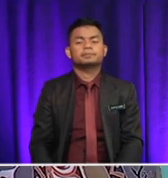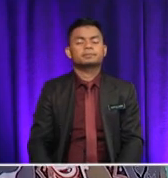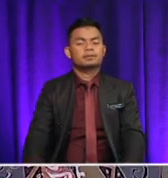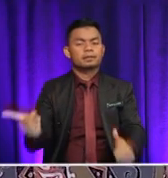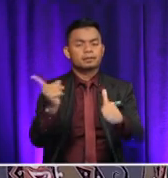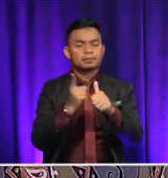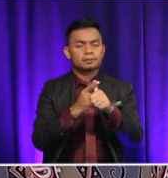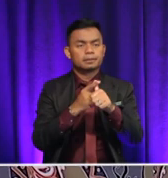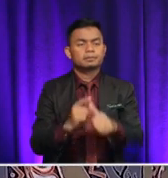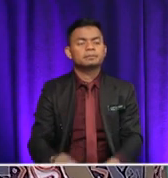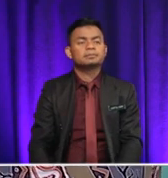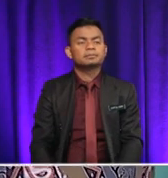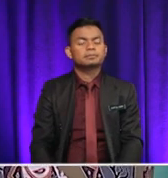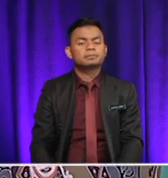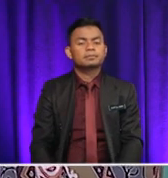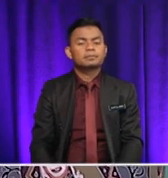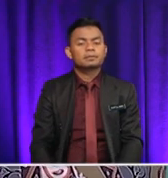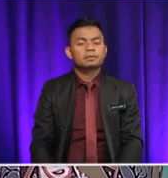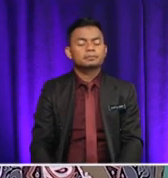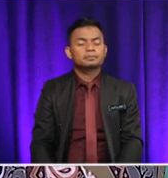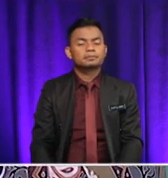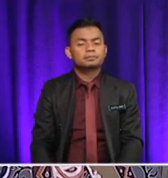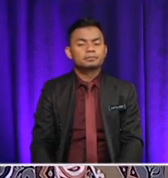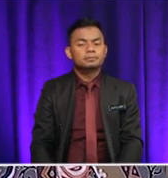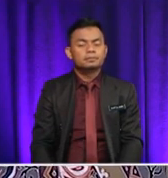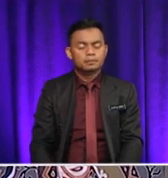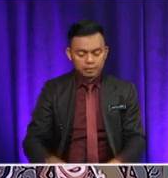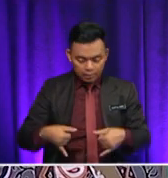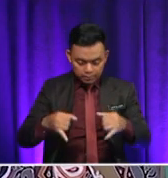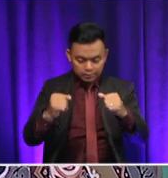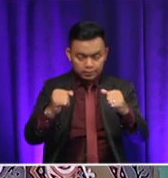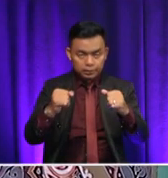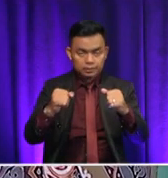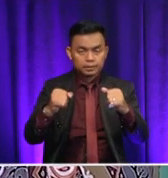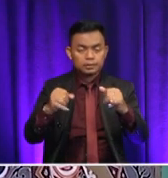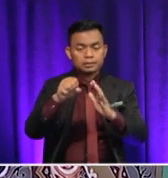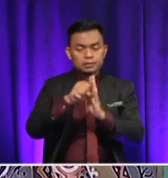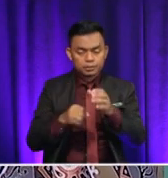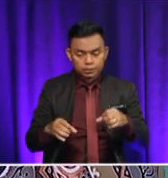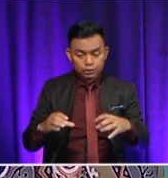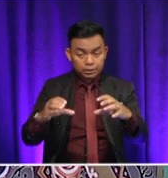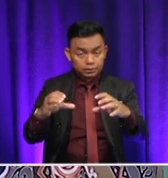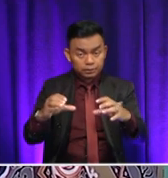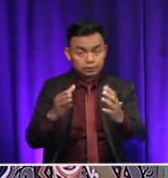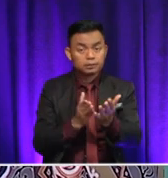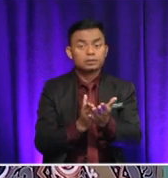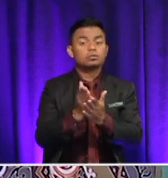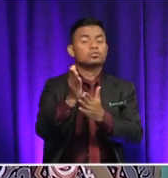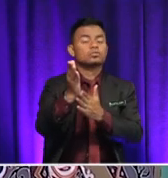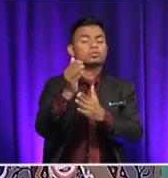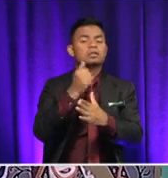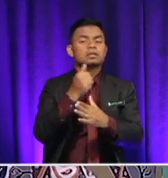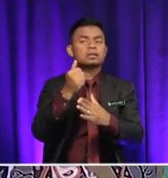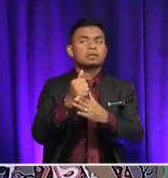pertama dialirkan secara terus ataupun daripada tangki oke yang kedua